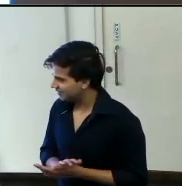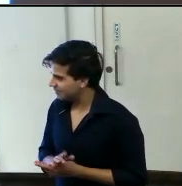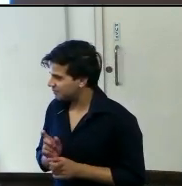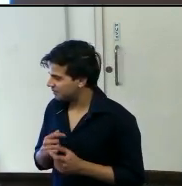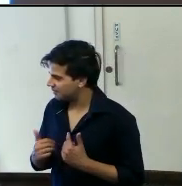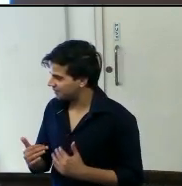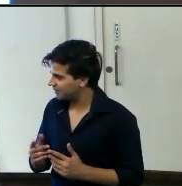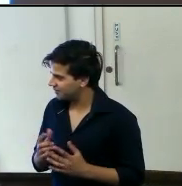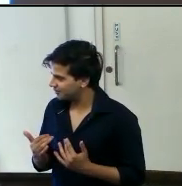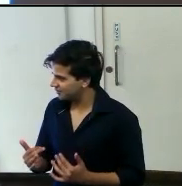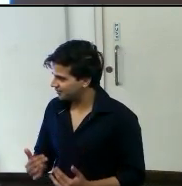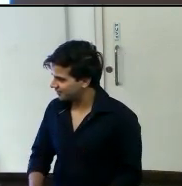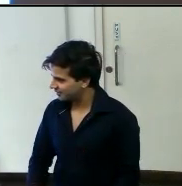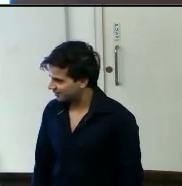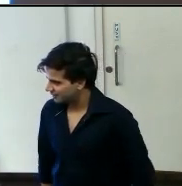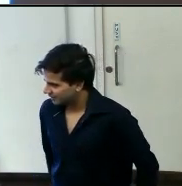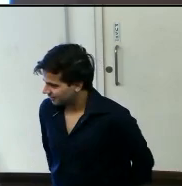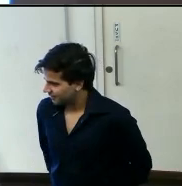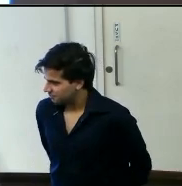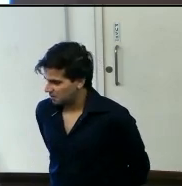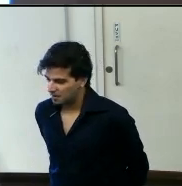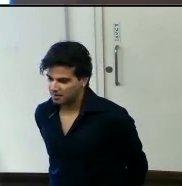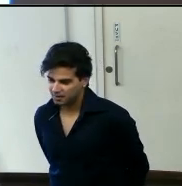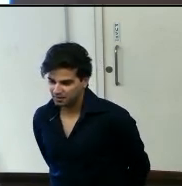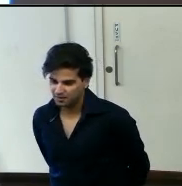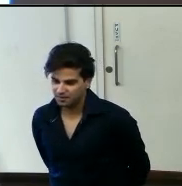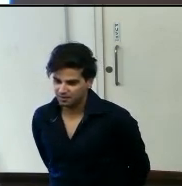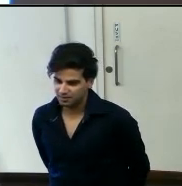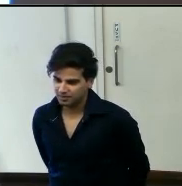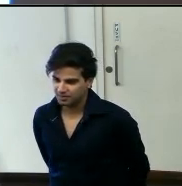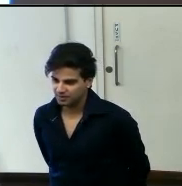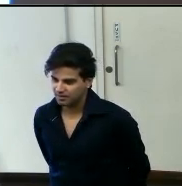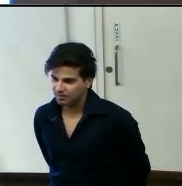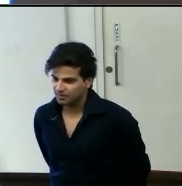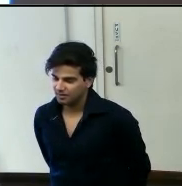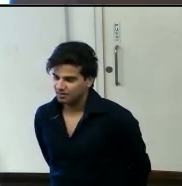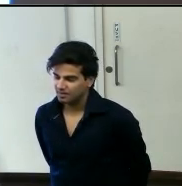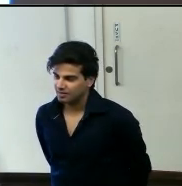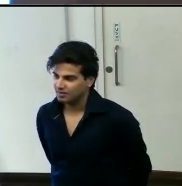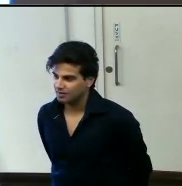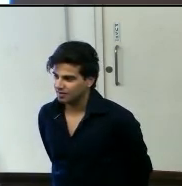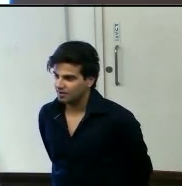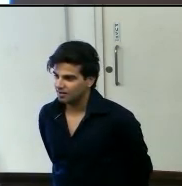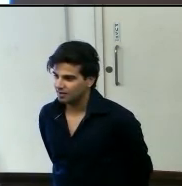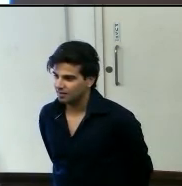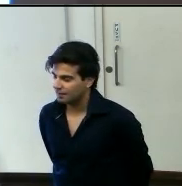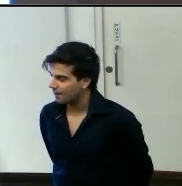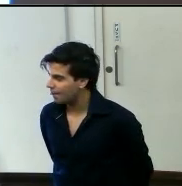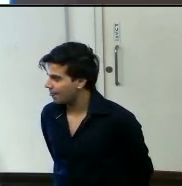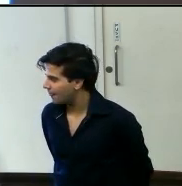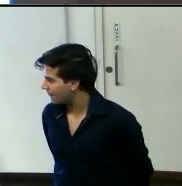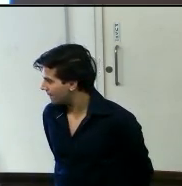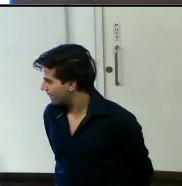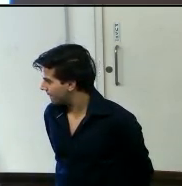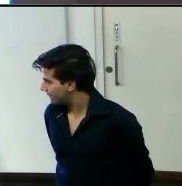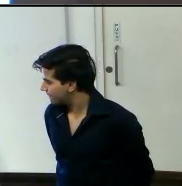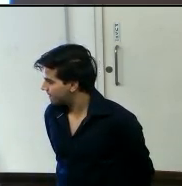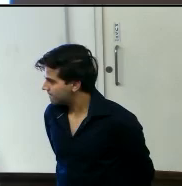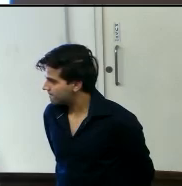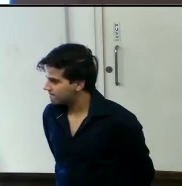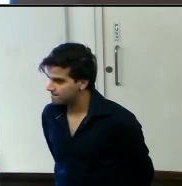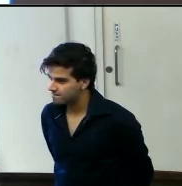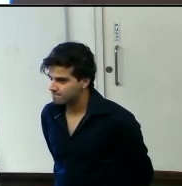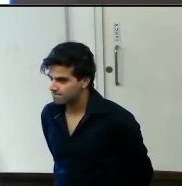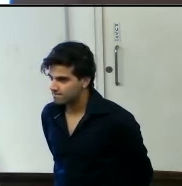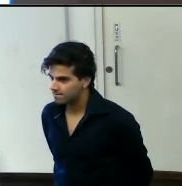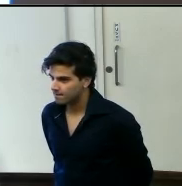ಮಾಡ್ತೀವಿ ನಾವು. ಅದನ್ನು ಯೂಸ್ ಮಾಡಿ ನೋಡಪ್ಪ ಇದನ್ನು ಮಾಡಿದ್ರೆ ಹಿಂಗೆ ಹರಡ್ಕೊಳತ್ತೆ ಅಂತ ತೋರಿಸ್ತಾ ಇದ್ದೆ. ವರ್ಕ್ಶಾಪ್ ಮುಗಿದ್ಮೇಲೆ ಈ ಕನ್ಸಿಸ್ಟೆನ್ಸಿಲಿ ಇದರಿಂದ ಆಚೆ ಬರ್ಬೋದು